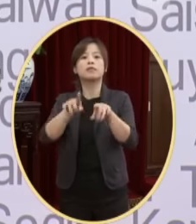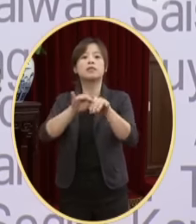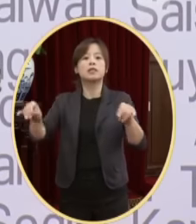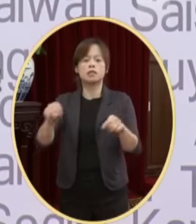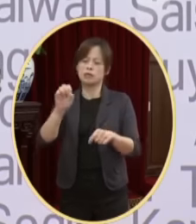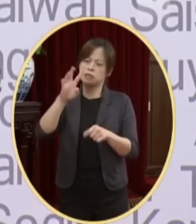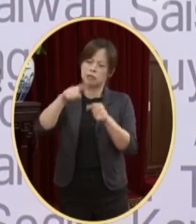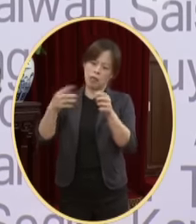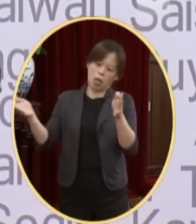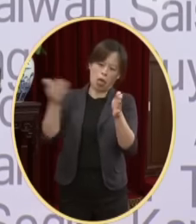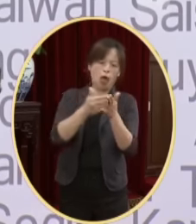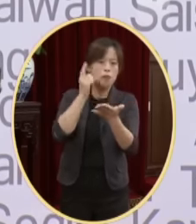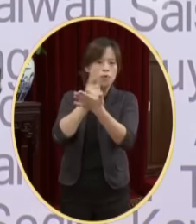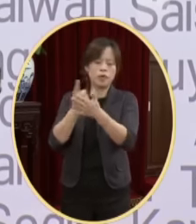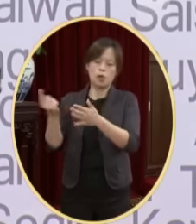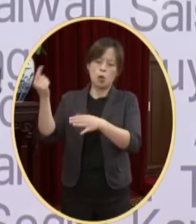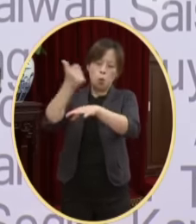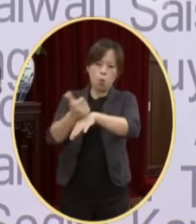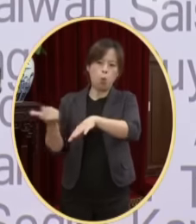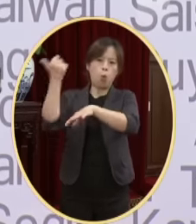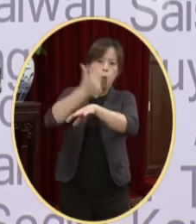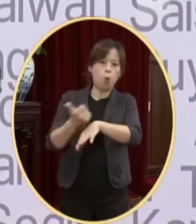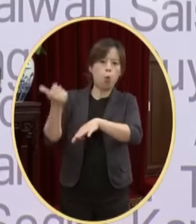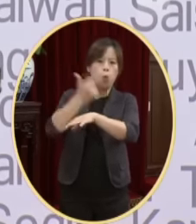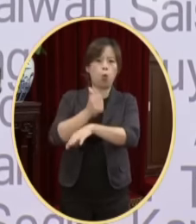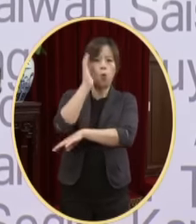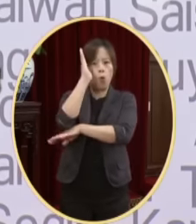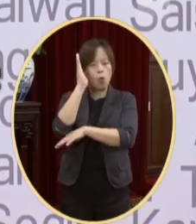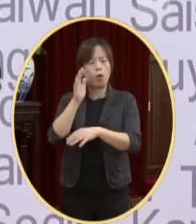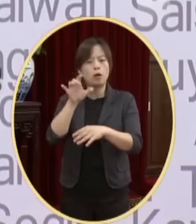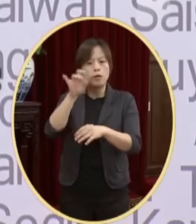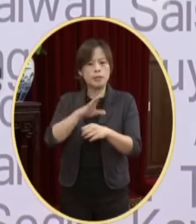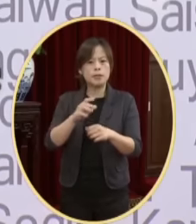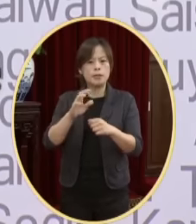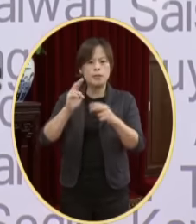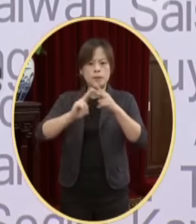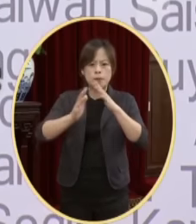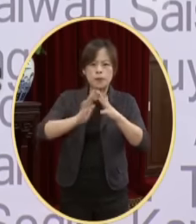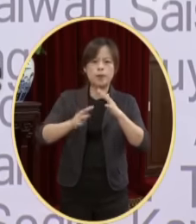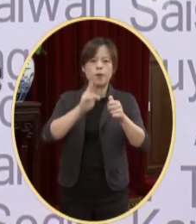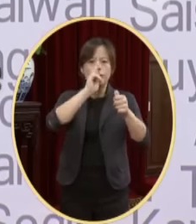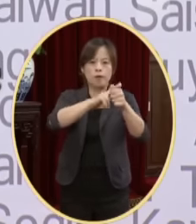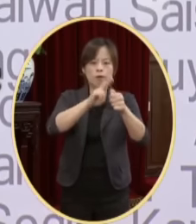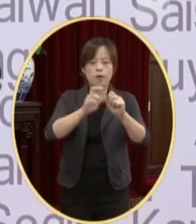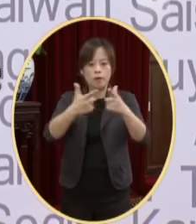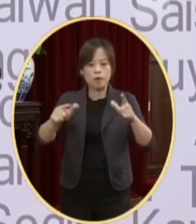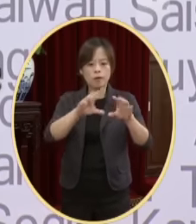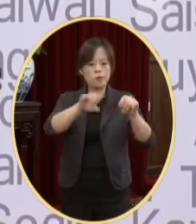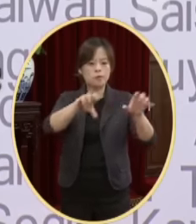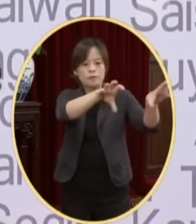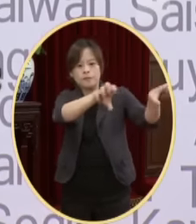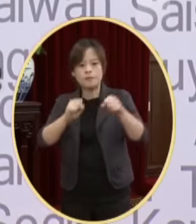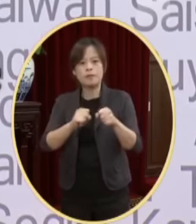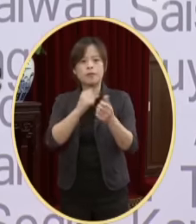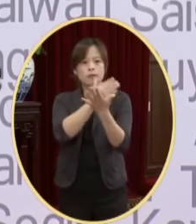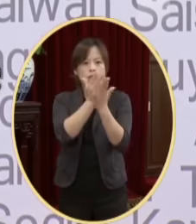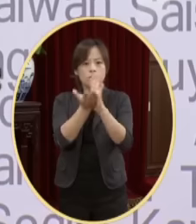来每一个曾经来到台湾的政权透过武力征伐、土地掠